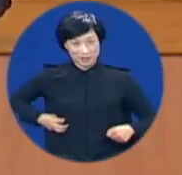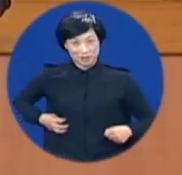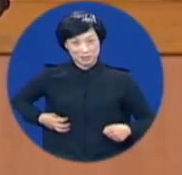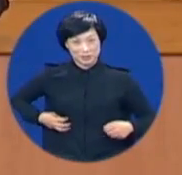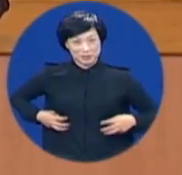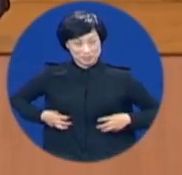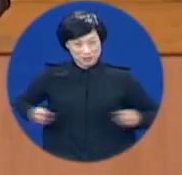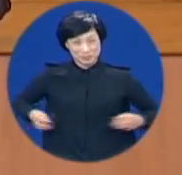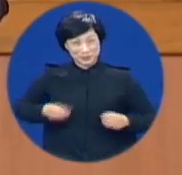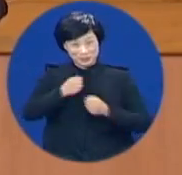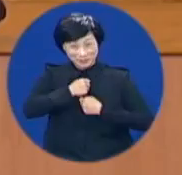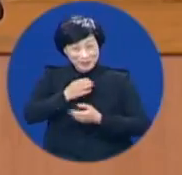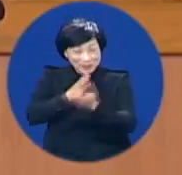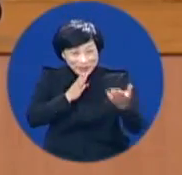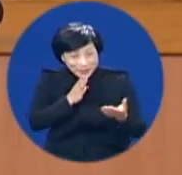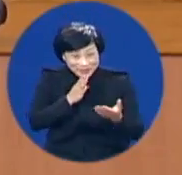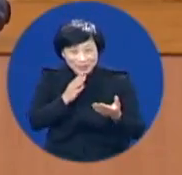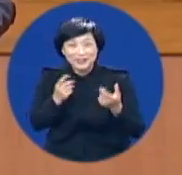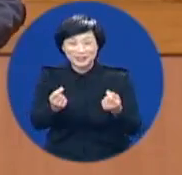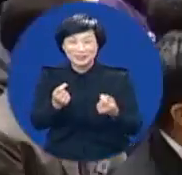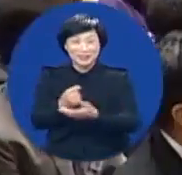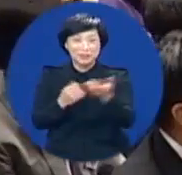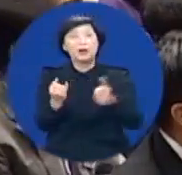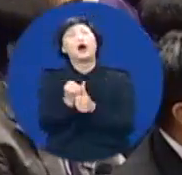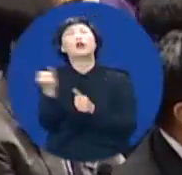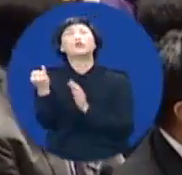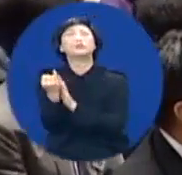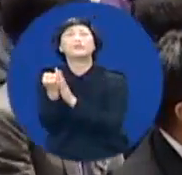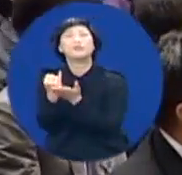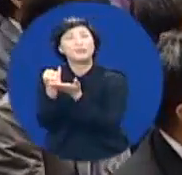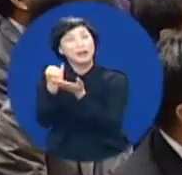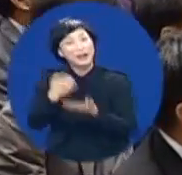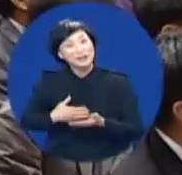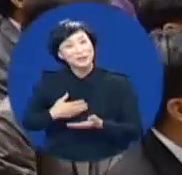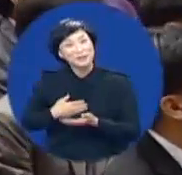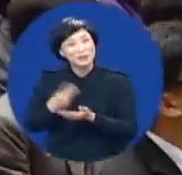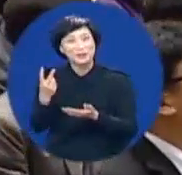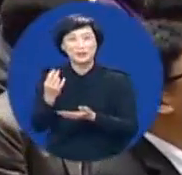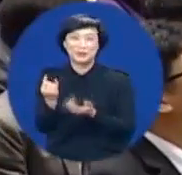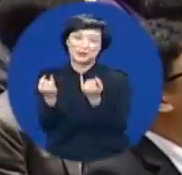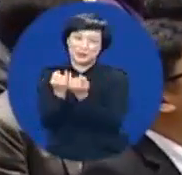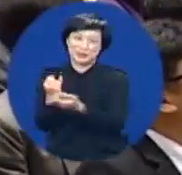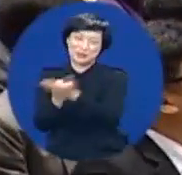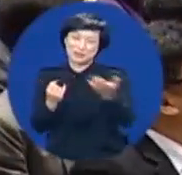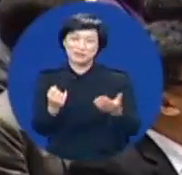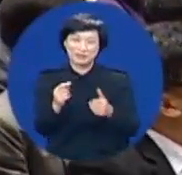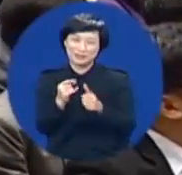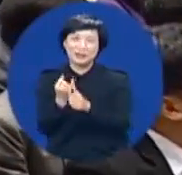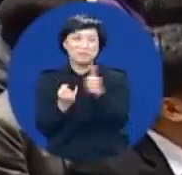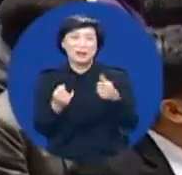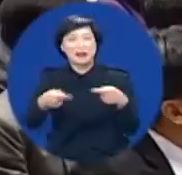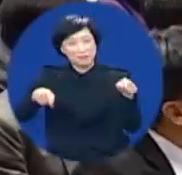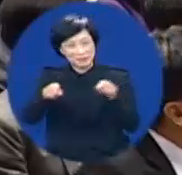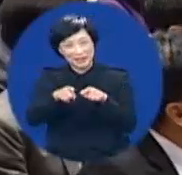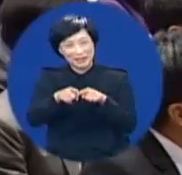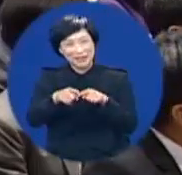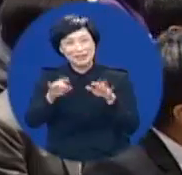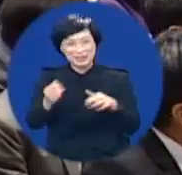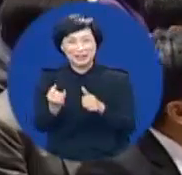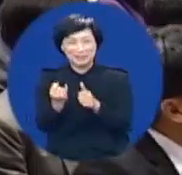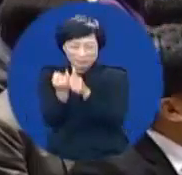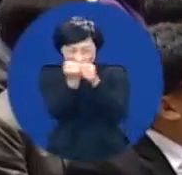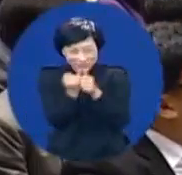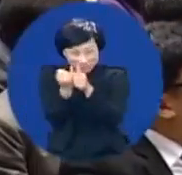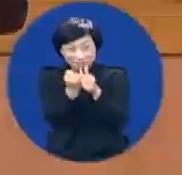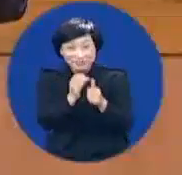아주 잘 보호하시고 여자는 그 안에서 마음껏 남자의 체온을